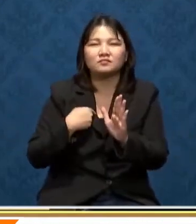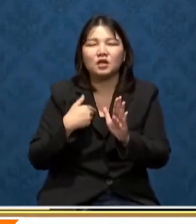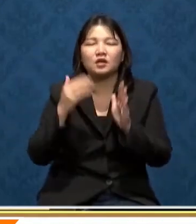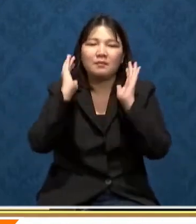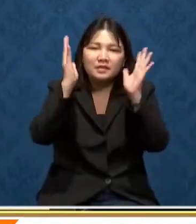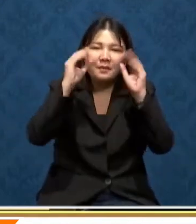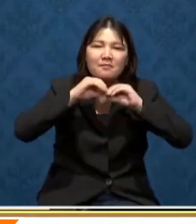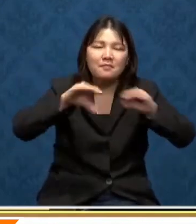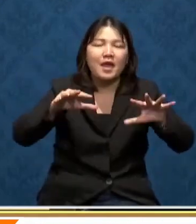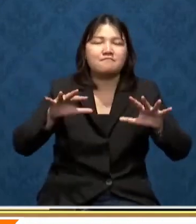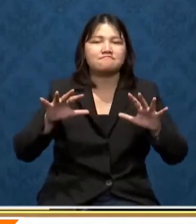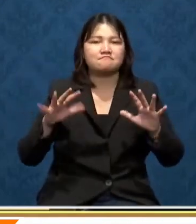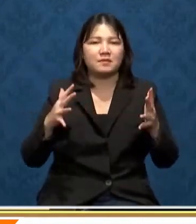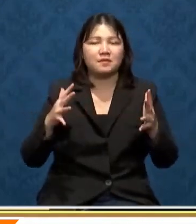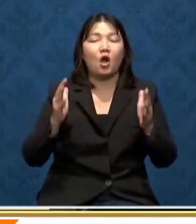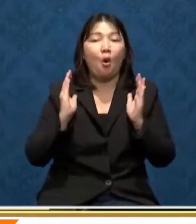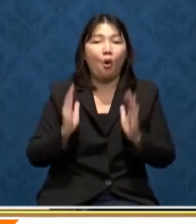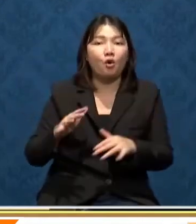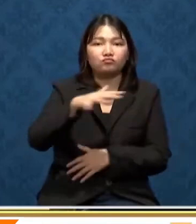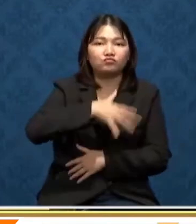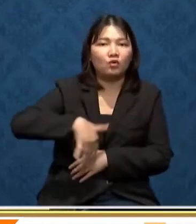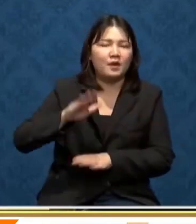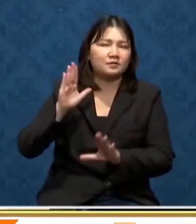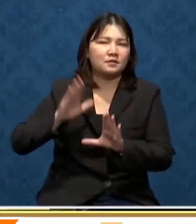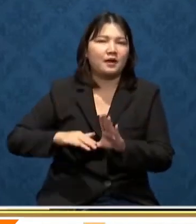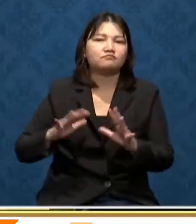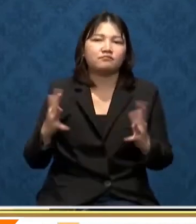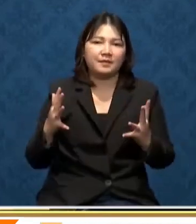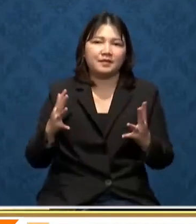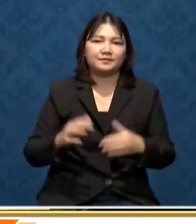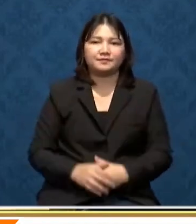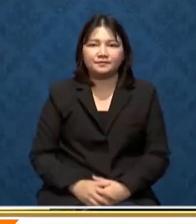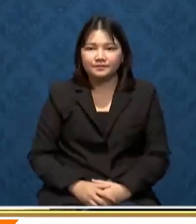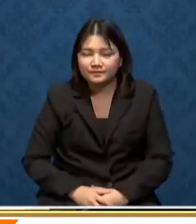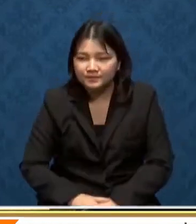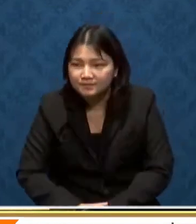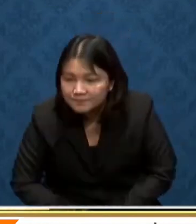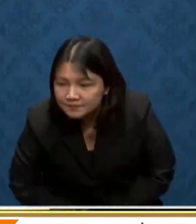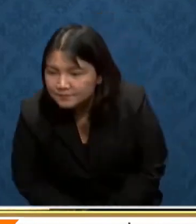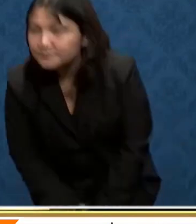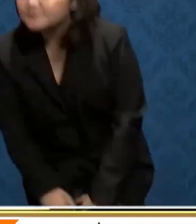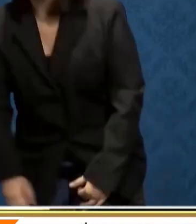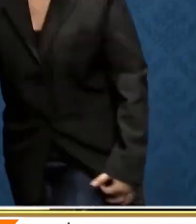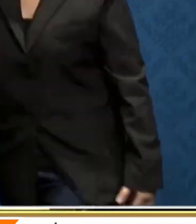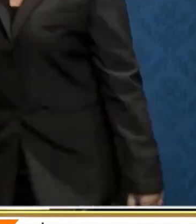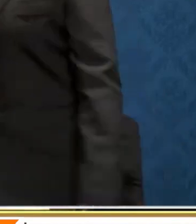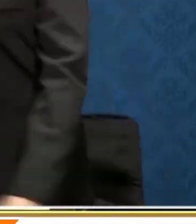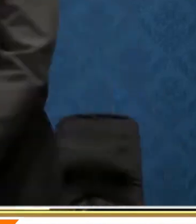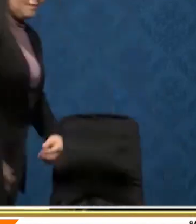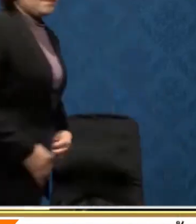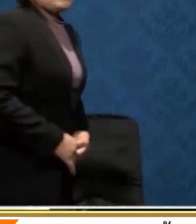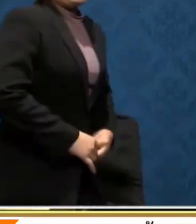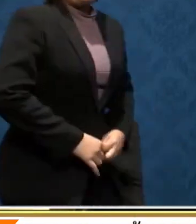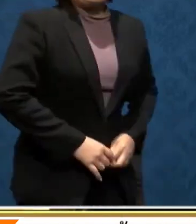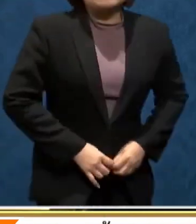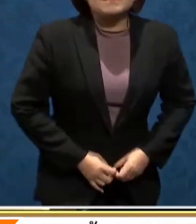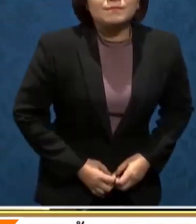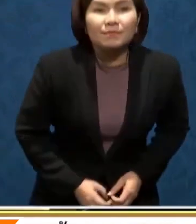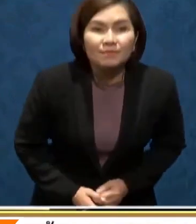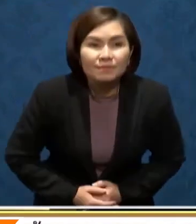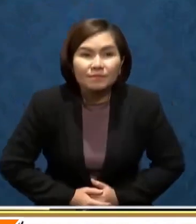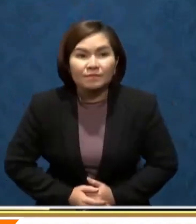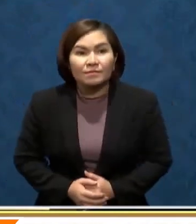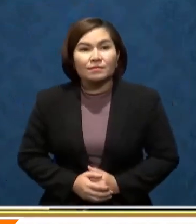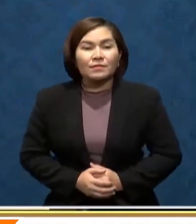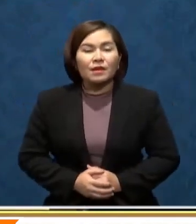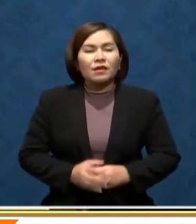ดึงดูดผู้ประกันตนมากขึ้น3ยังไม่นับถึงการขาด